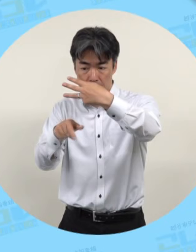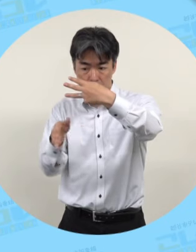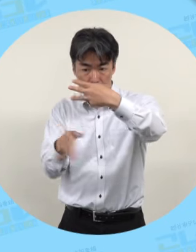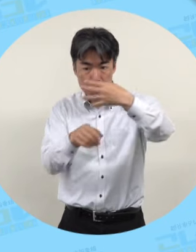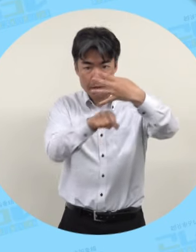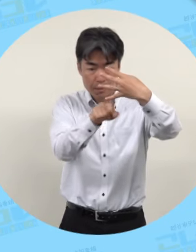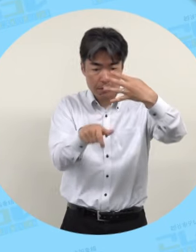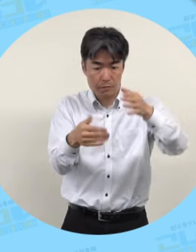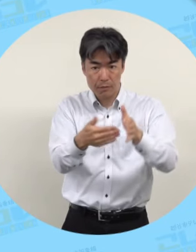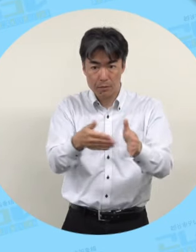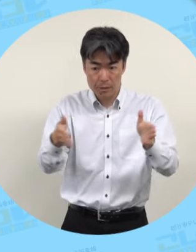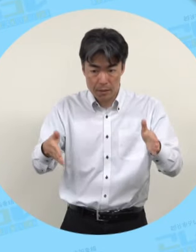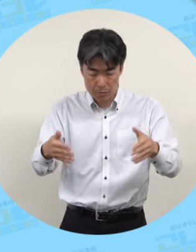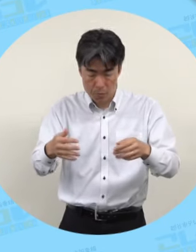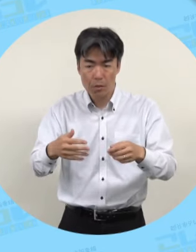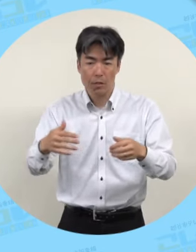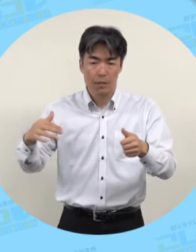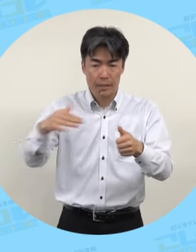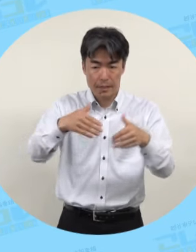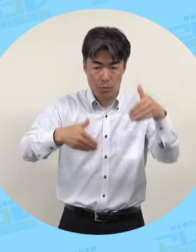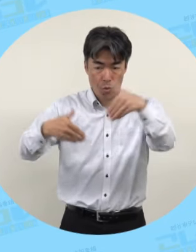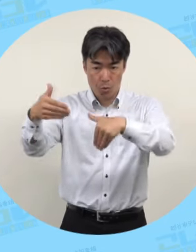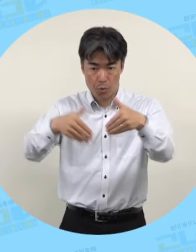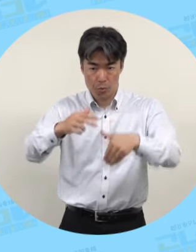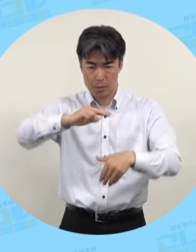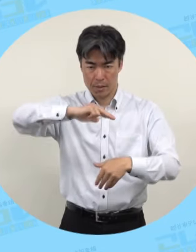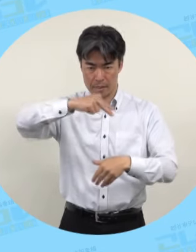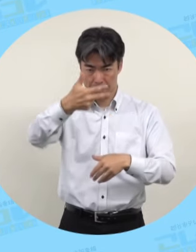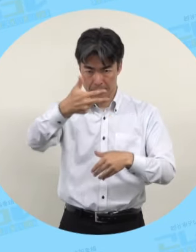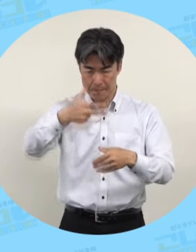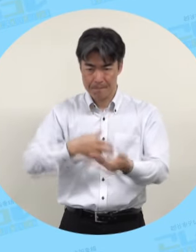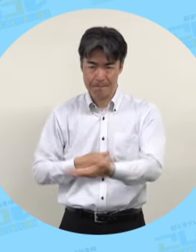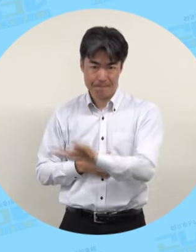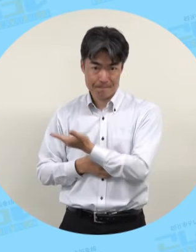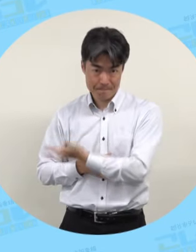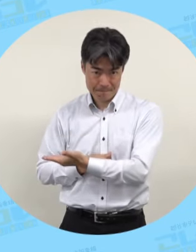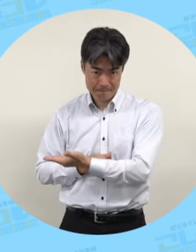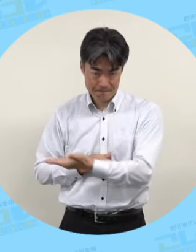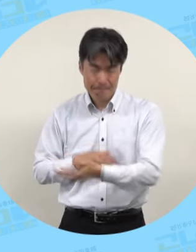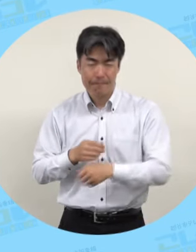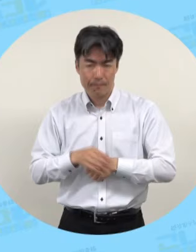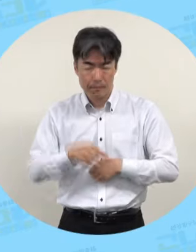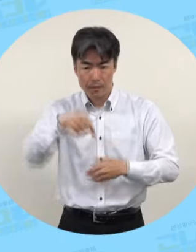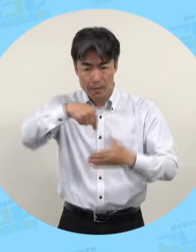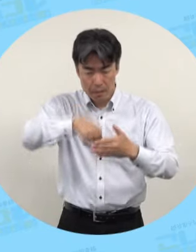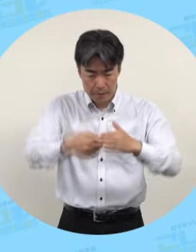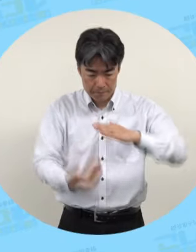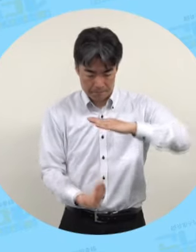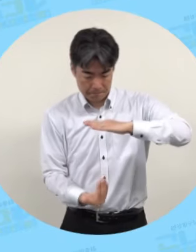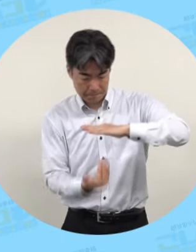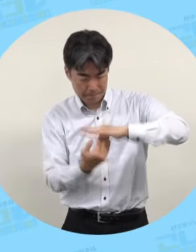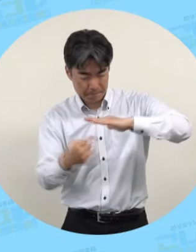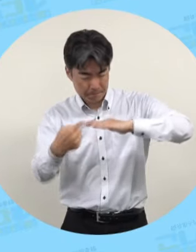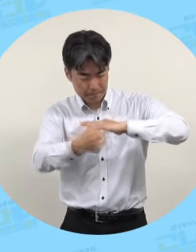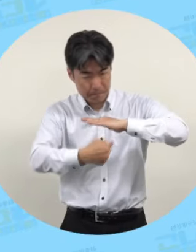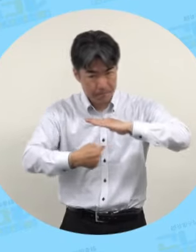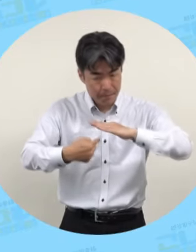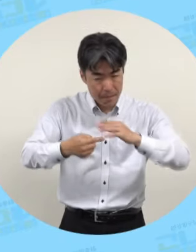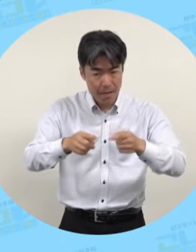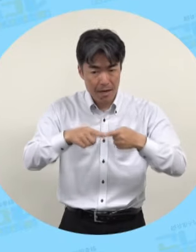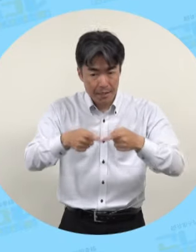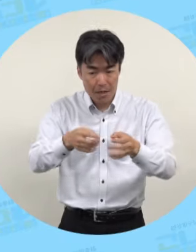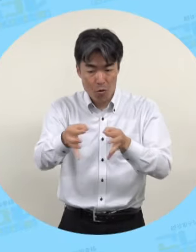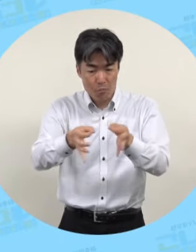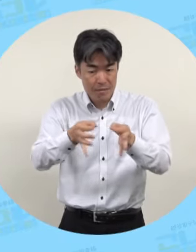われた人気投票第7弾は居酒屋編。今回はその中で上位にランクインしたお店を紹